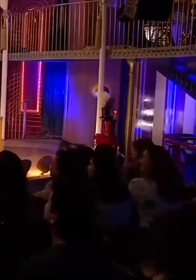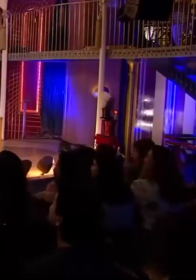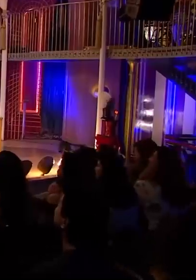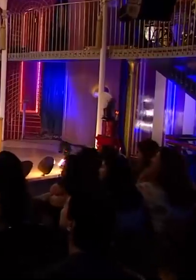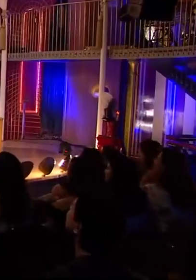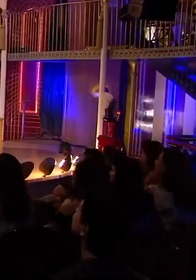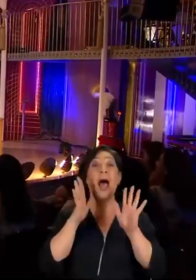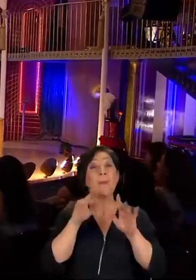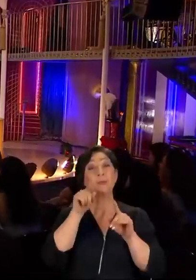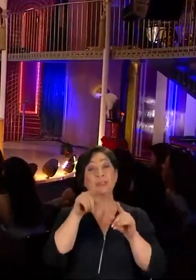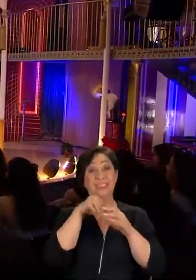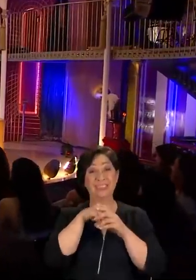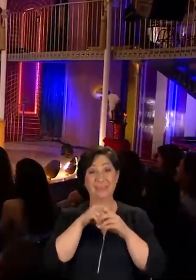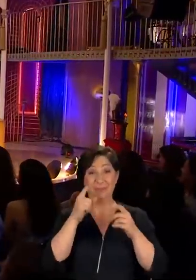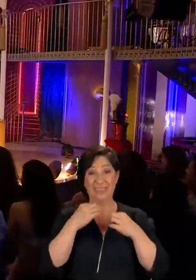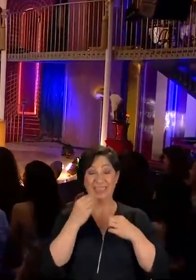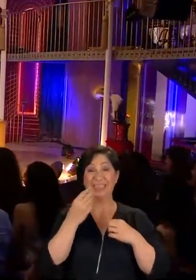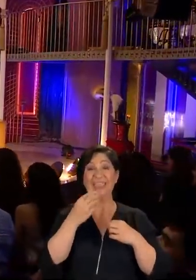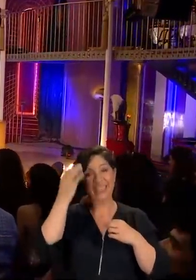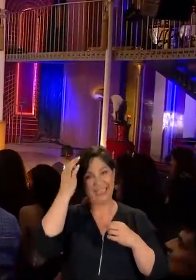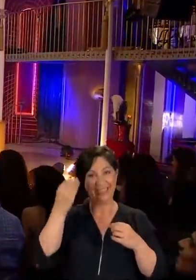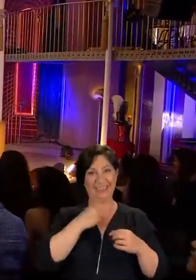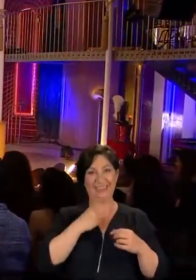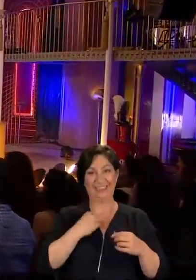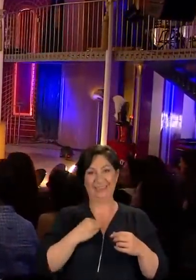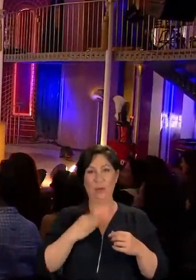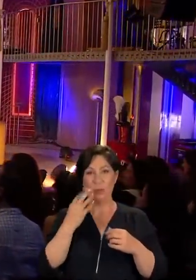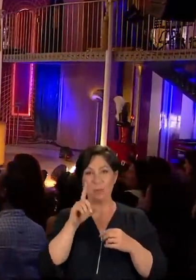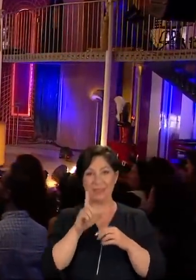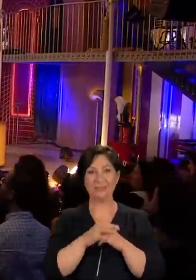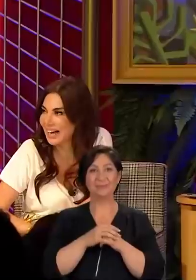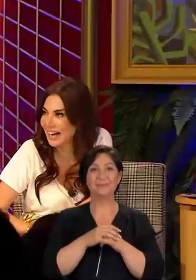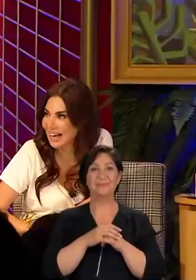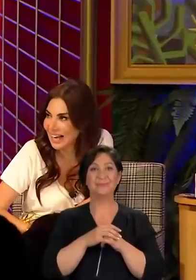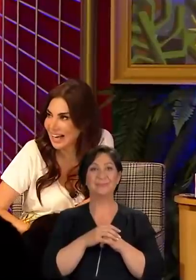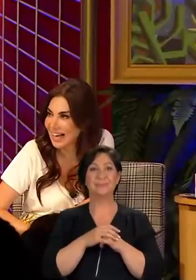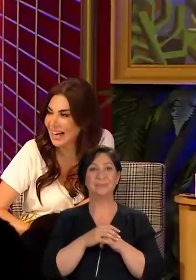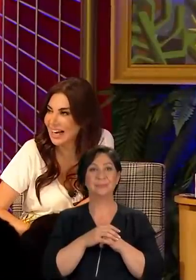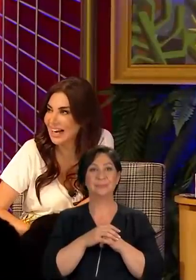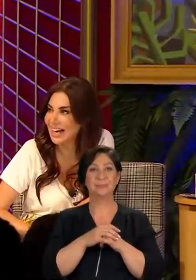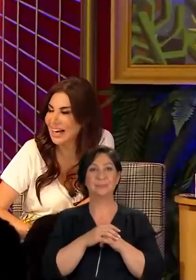düşünüyorum ama bunun için göğsüme biraz kıl ektirmem gerekiyor tabii.